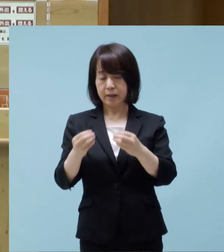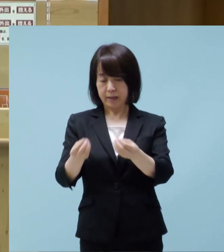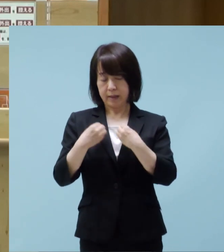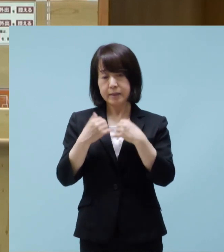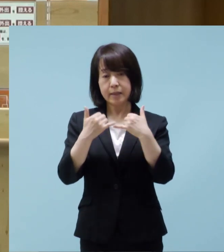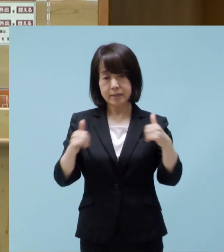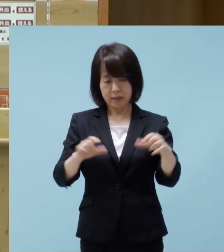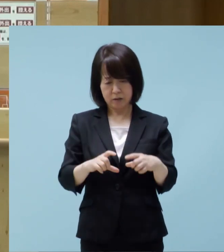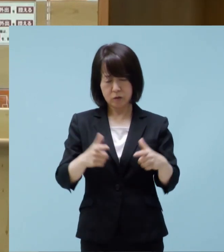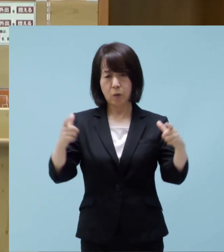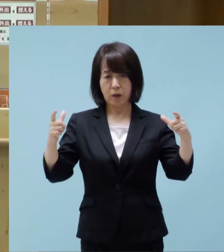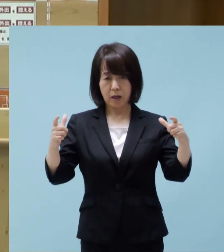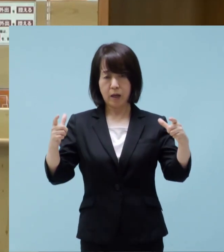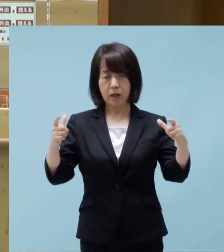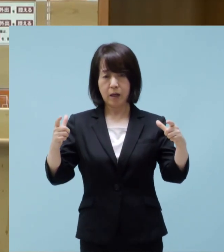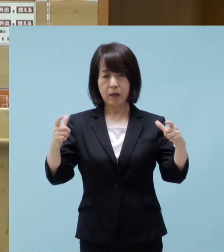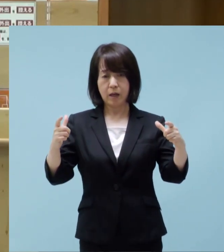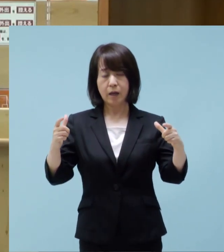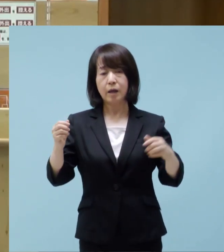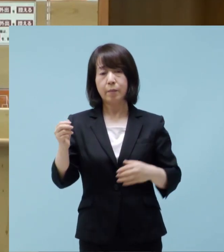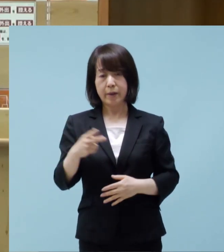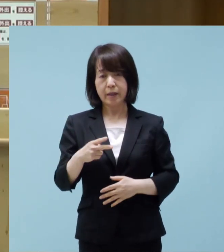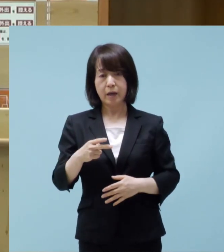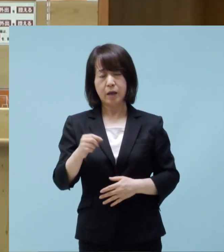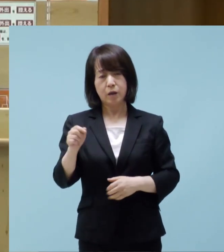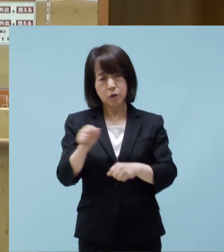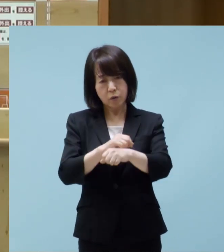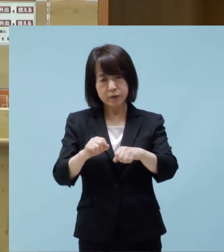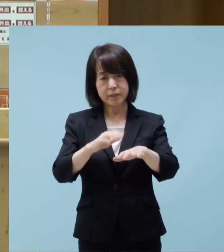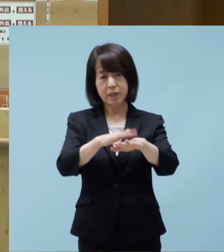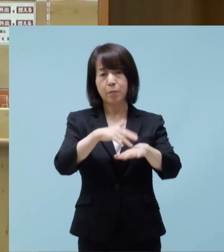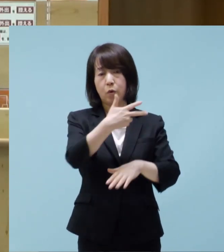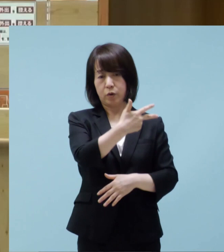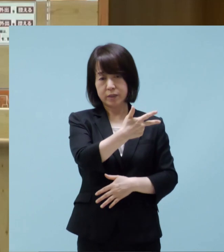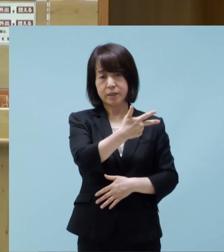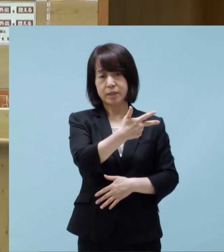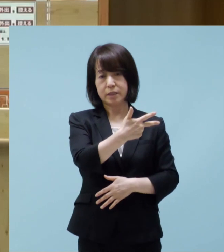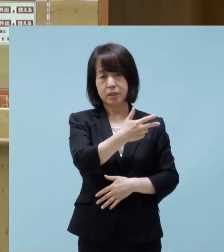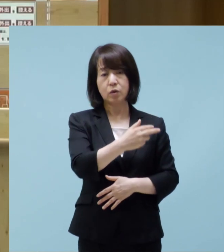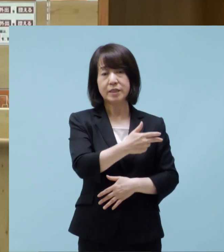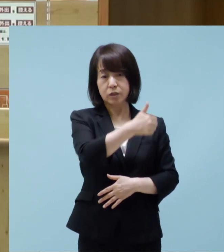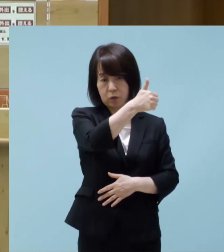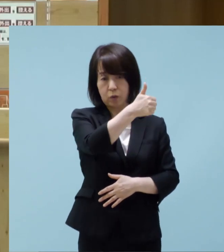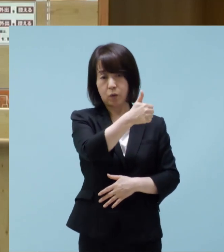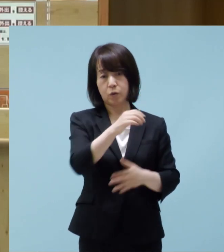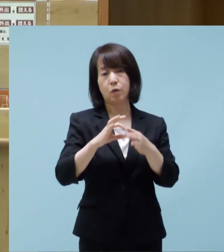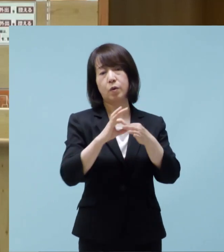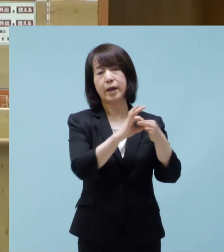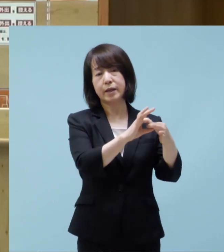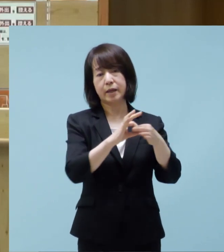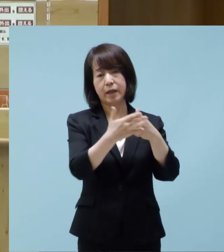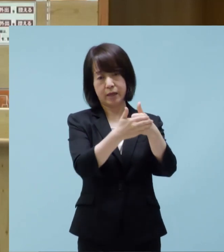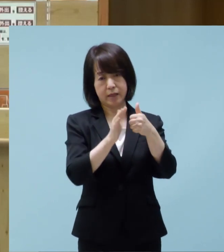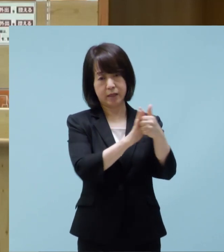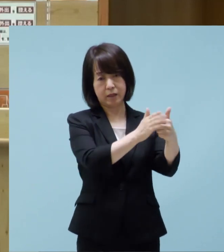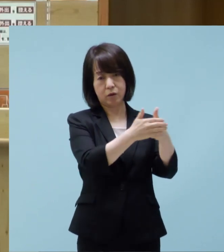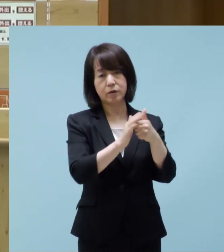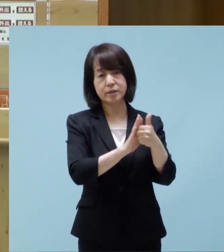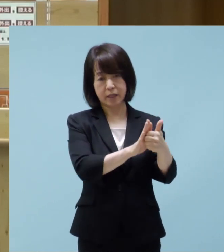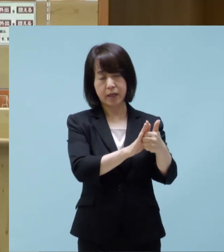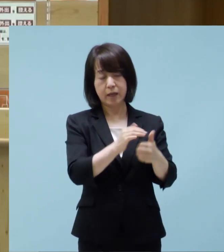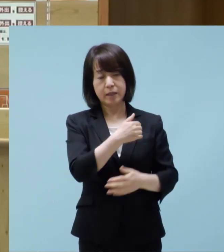染者数が多かった札幌市、秋元市長と連携をしてですね、こうできる限りの外出を控えていただ